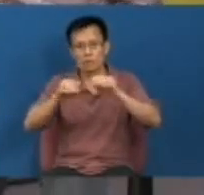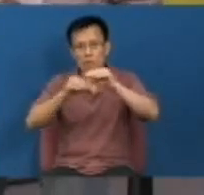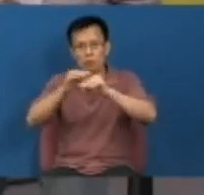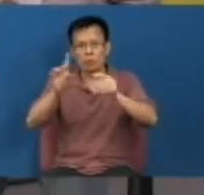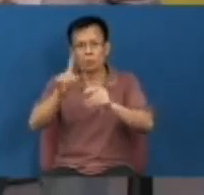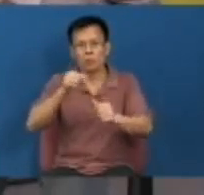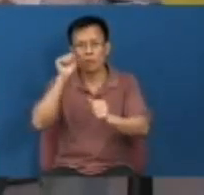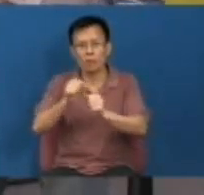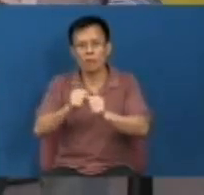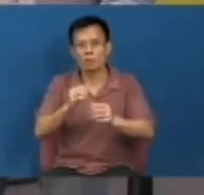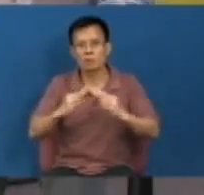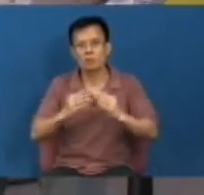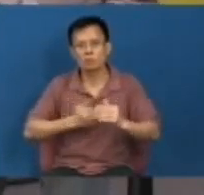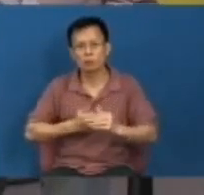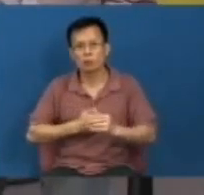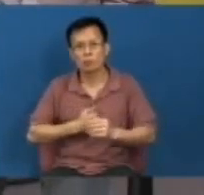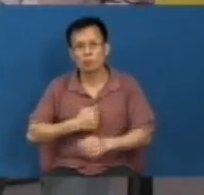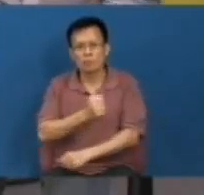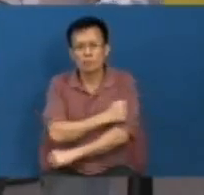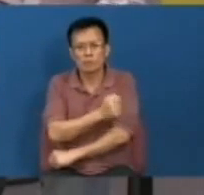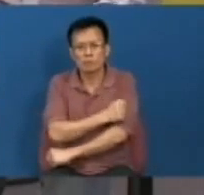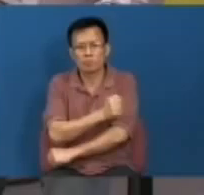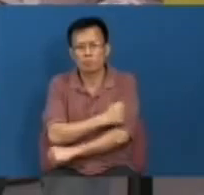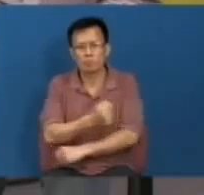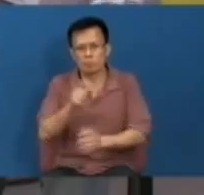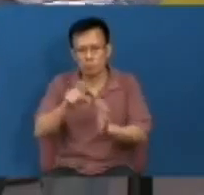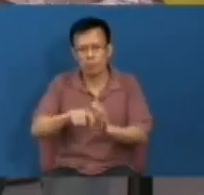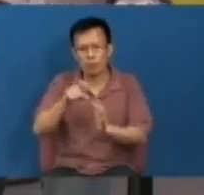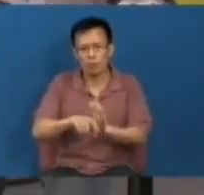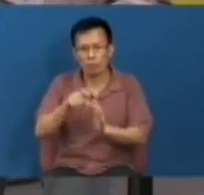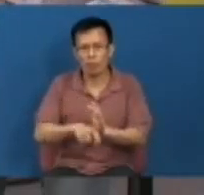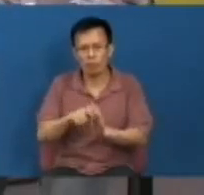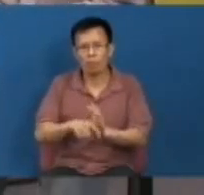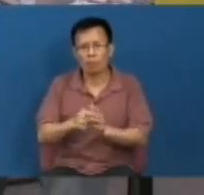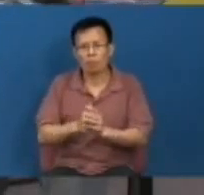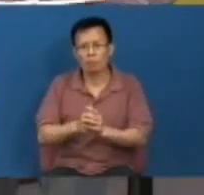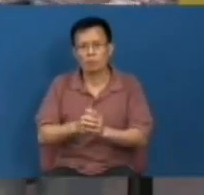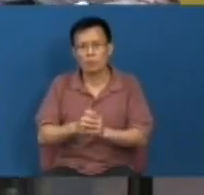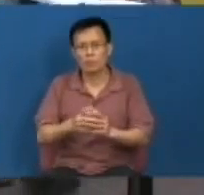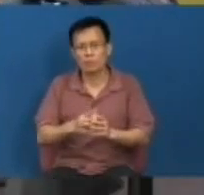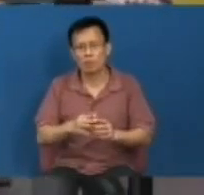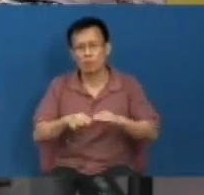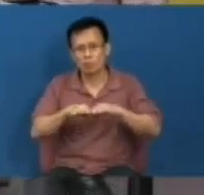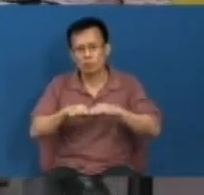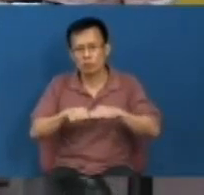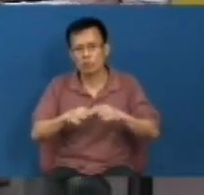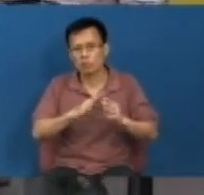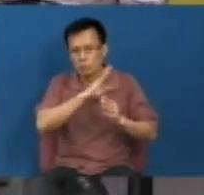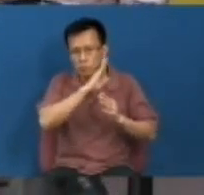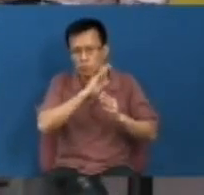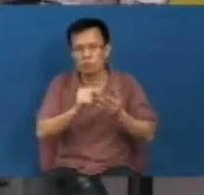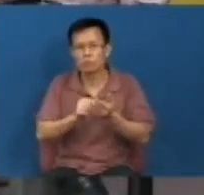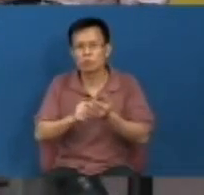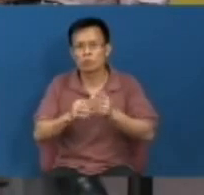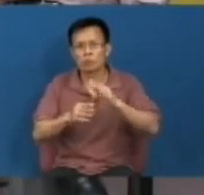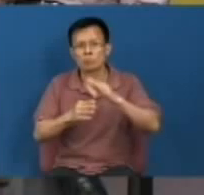主，辛辛苦苦咁樣係。儲錢， 我哋要揭露佢哋嗰個 有一個住嘅地方又好， 即係我哋係